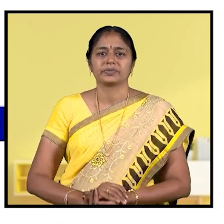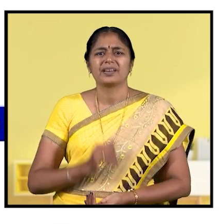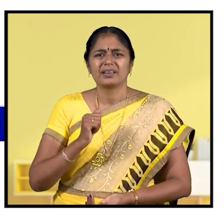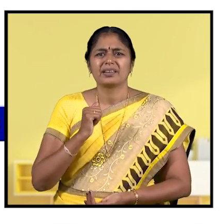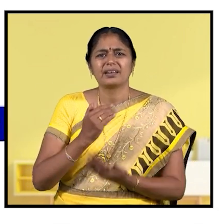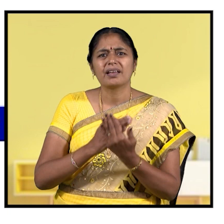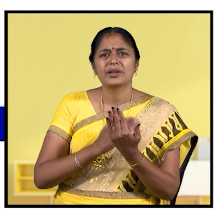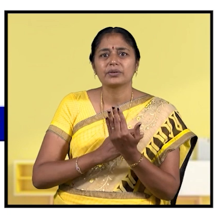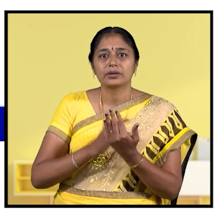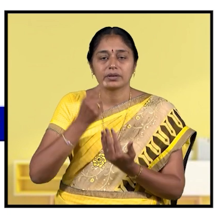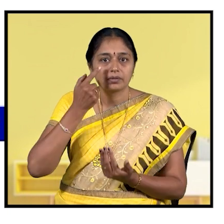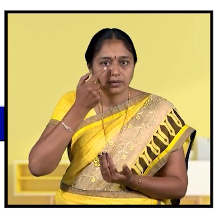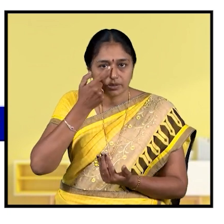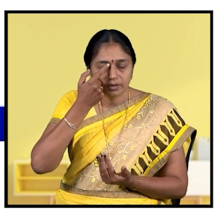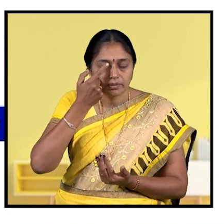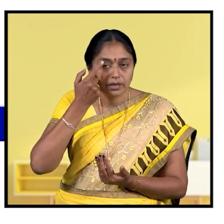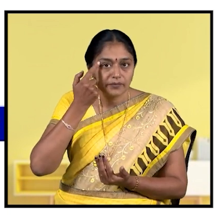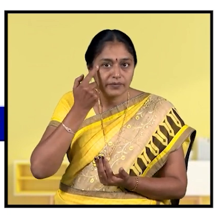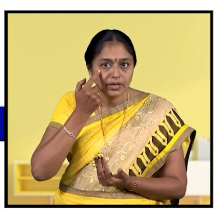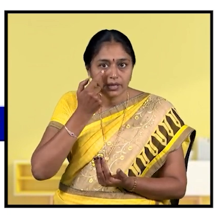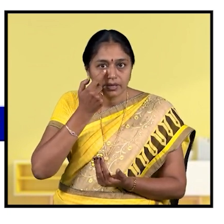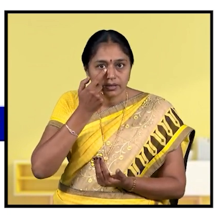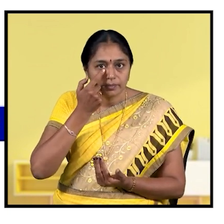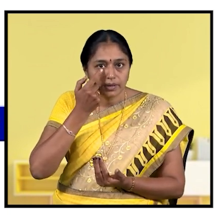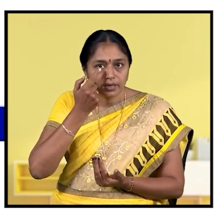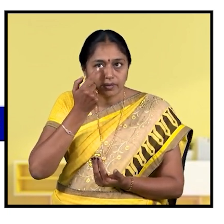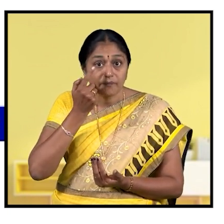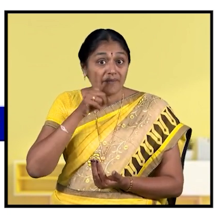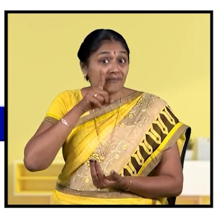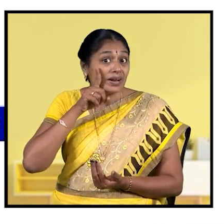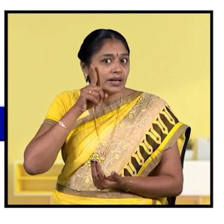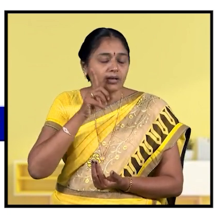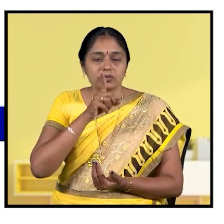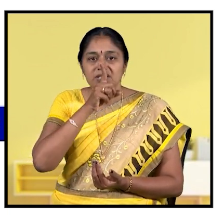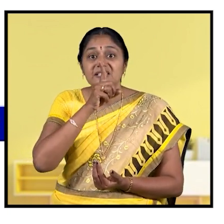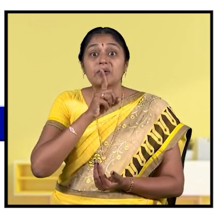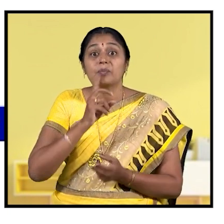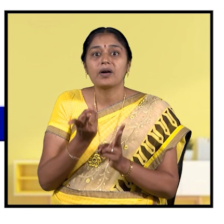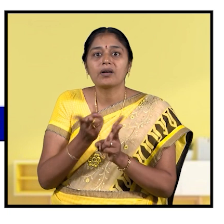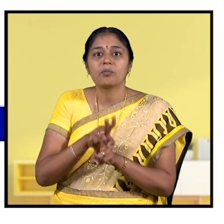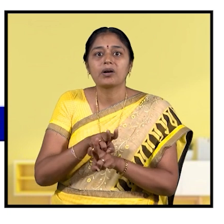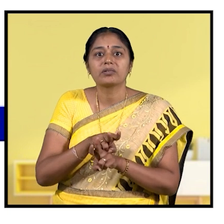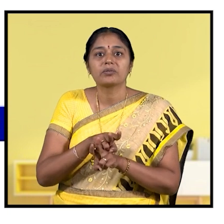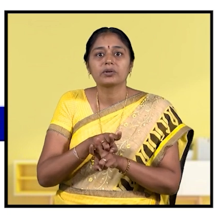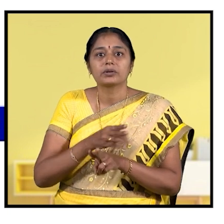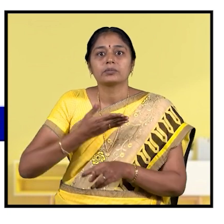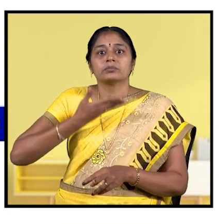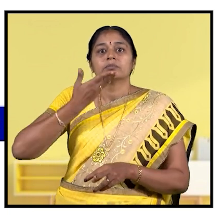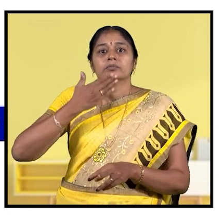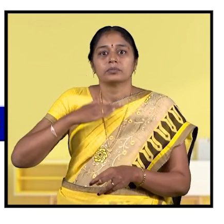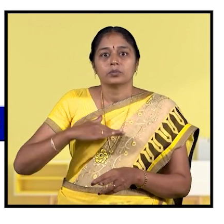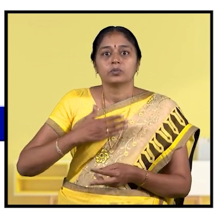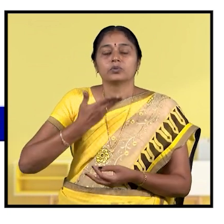அறிகுறி அப்படின்னா, விழிக்கு பக்கத்தில் இருக்கிற வெண்படலம் இருக்கு இல்லைங்களா, அப்படியே செவந்து போய் ஏறக்குறைய மெட்ராசி மாதிரி செவந்துடும். சுவாசிக்க ரொம்ப ரொம்ப சிரமப்படும். மூச்சு